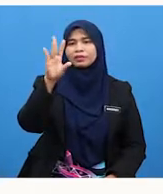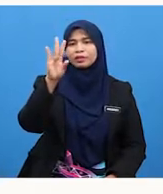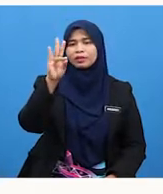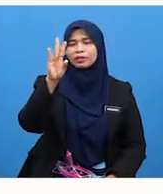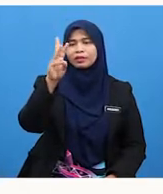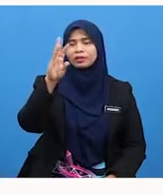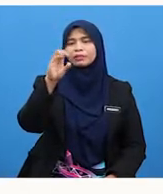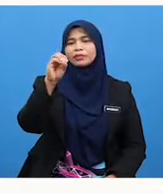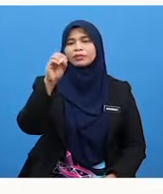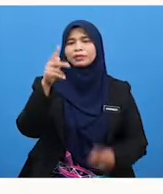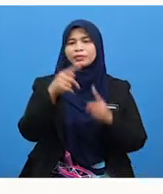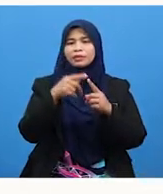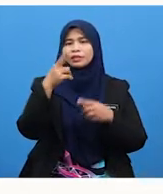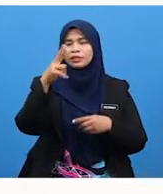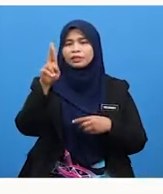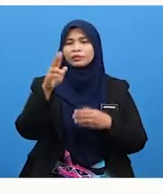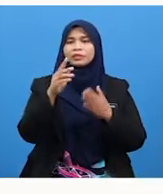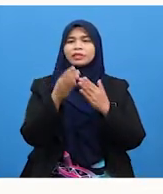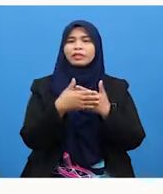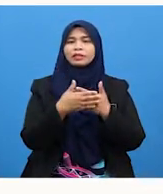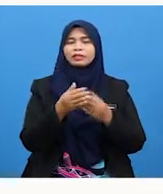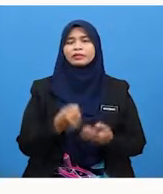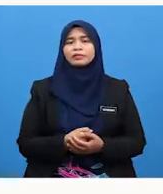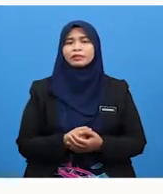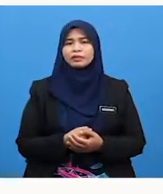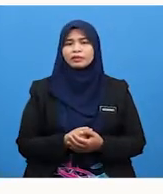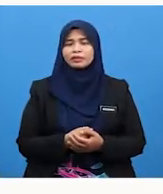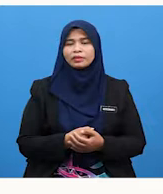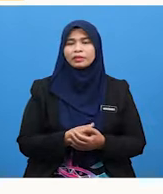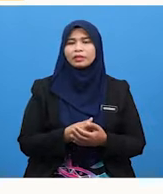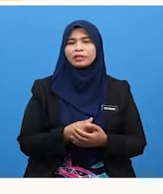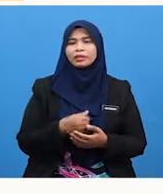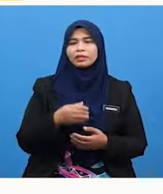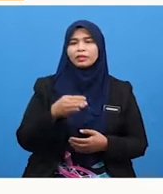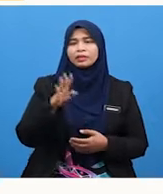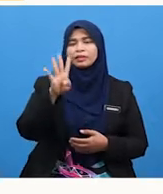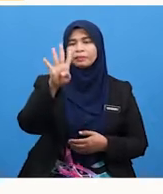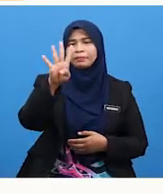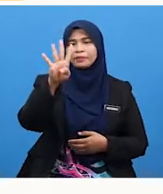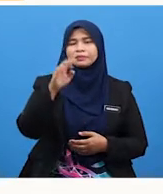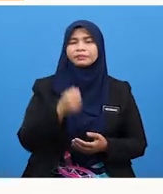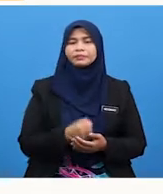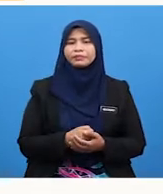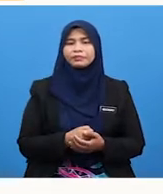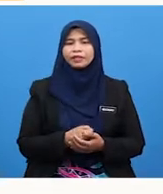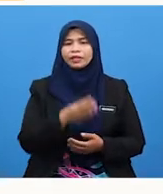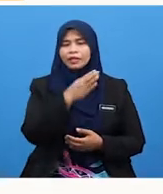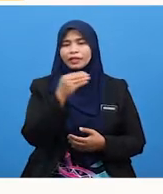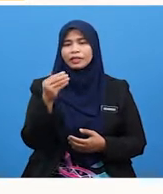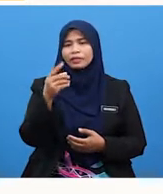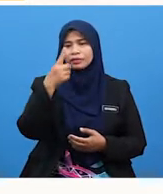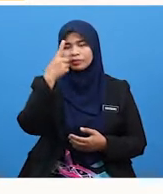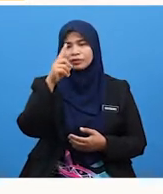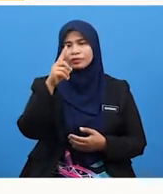744,560 kepada ribu terdekat. Digit bagi nilai tempat ribu adalah digit 4.